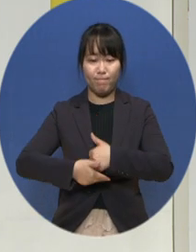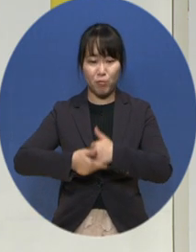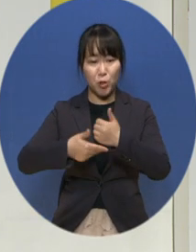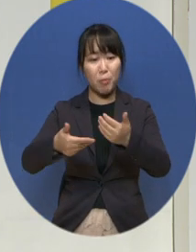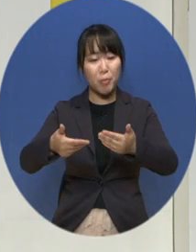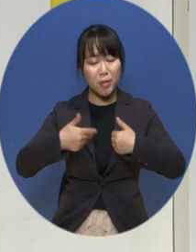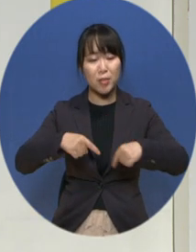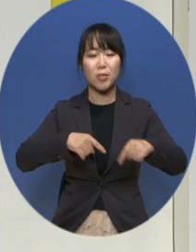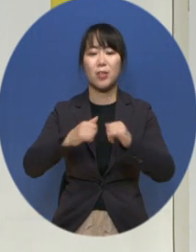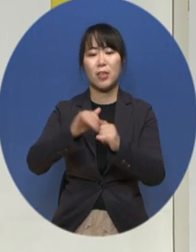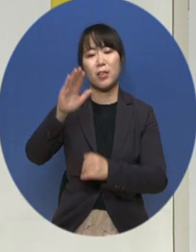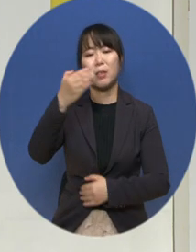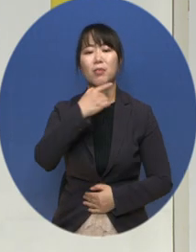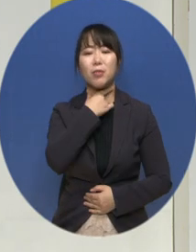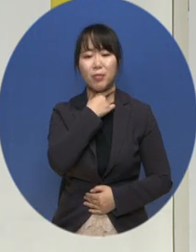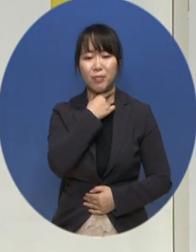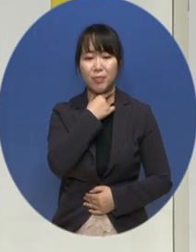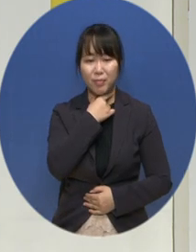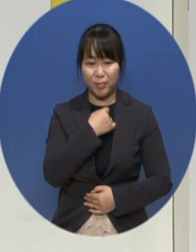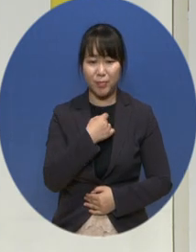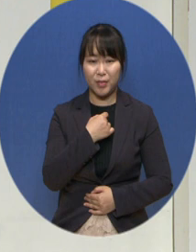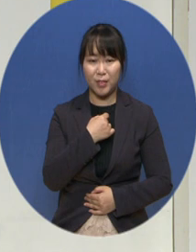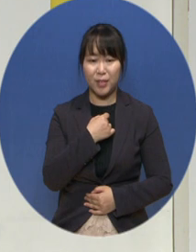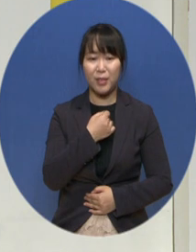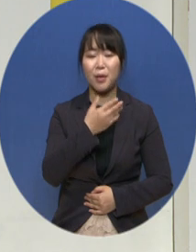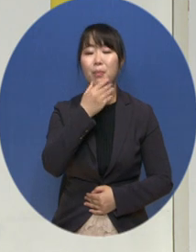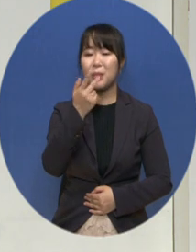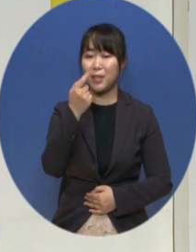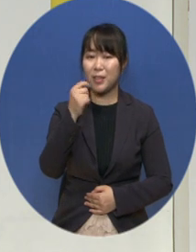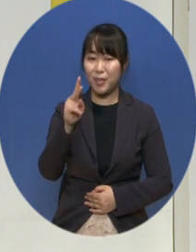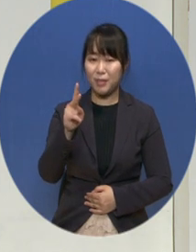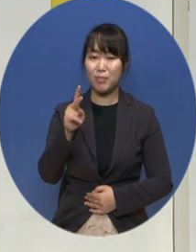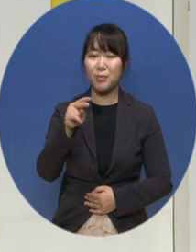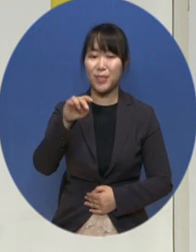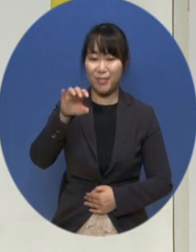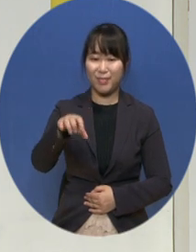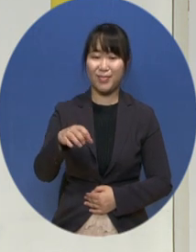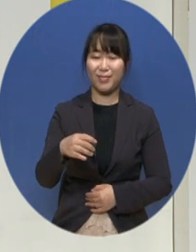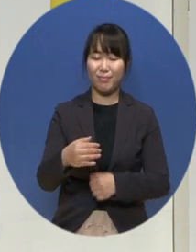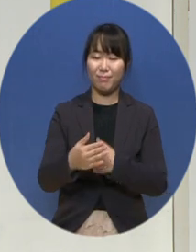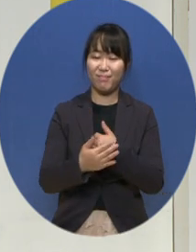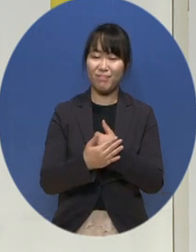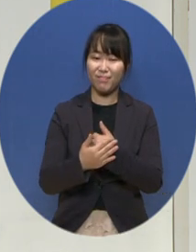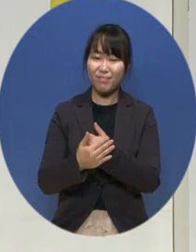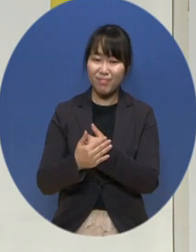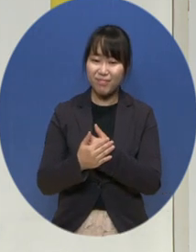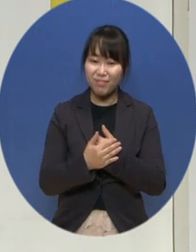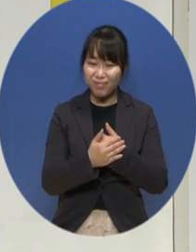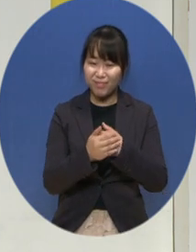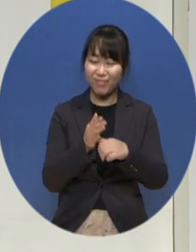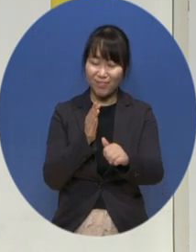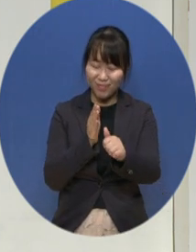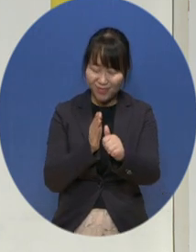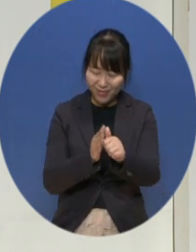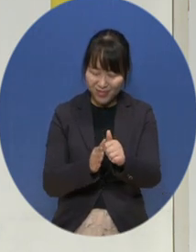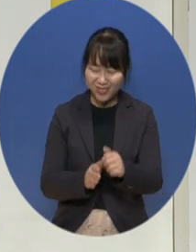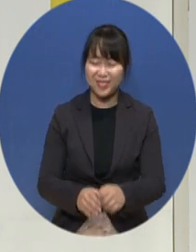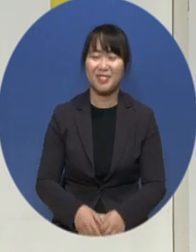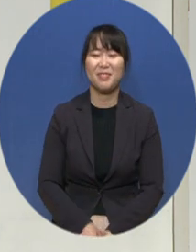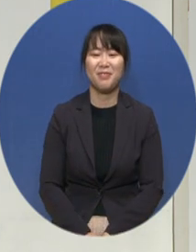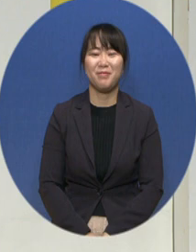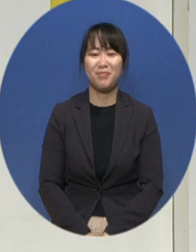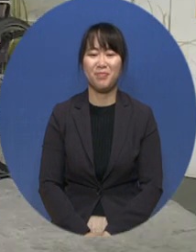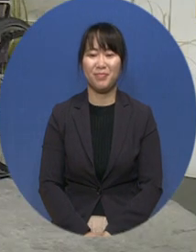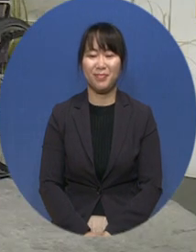받는 정치인이 되고 싶은데 4 저그 복지 2 위해서 힘좀 하는 다수가